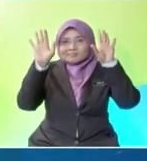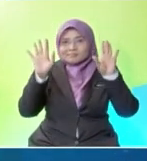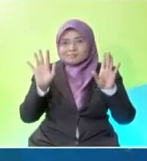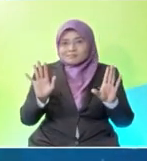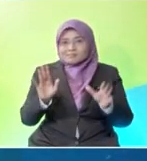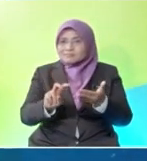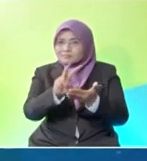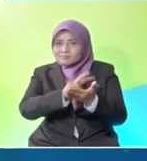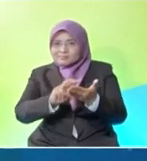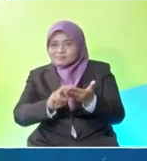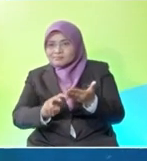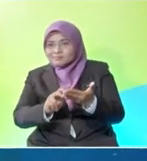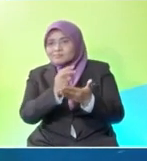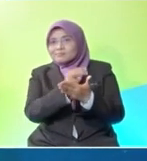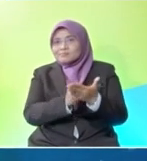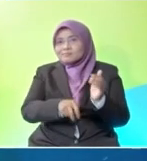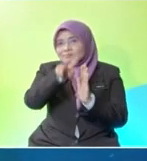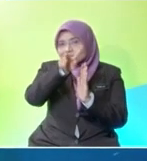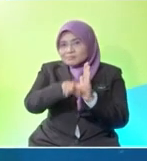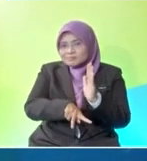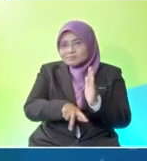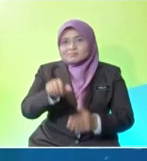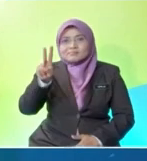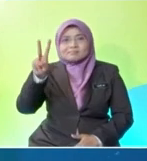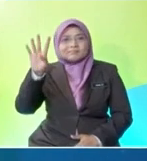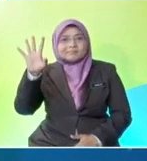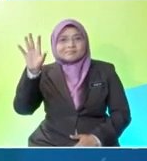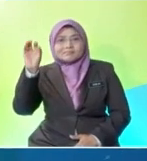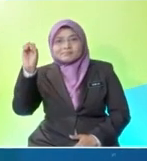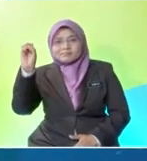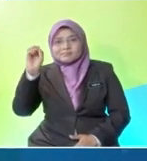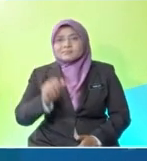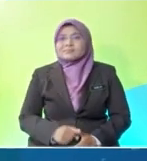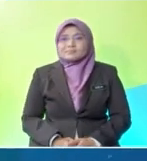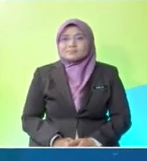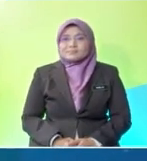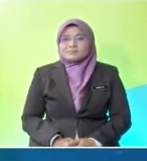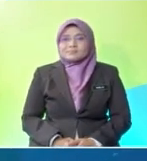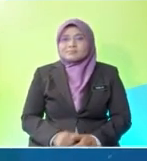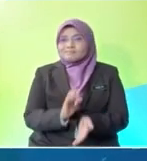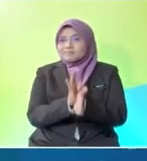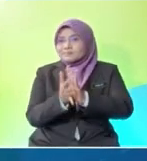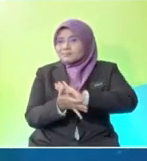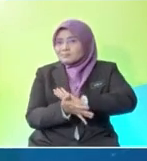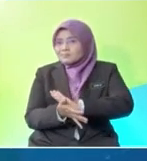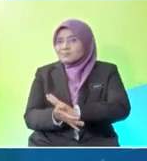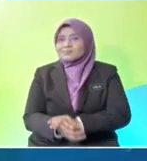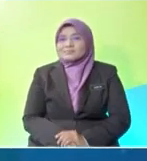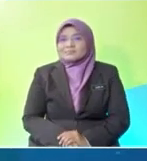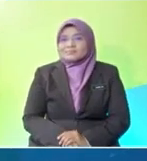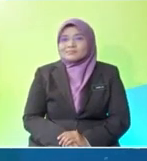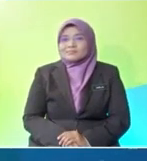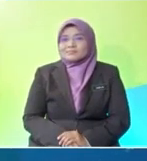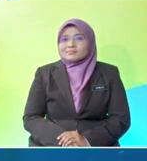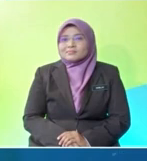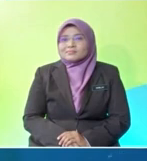baca nilai kurang daripada 550 anniv buat dia punya servo dia pun berpusing mutu di perpusing ah jadi